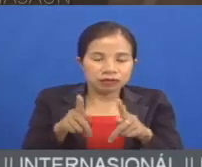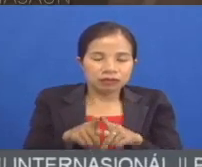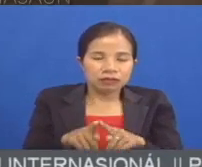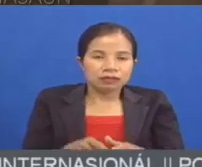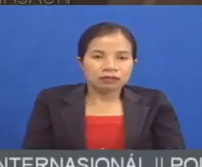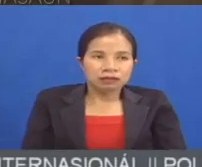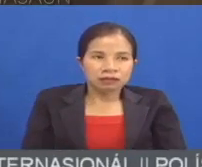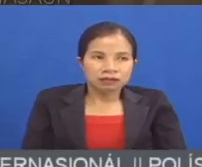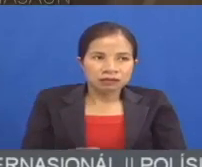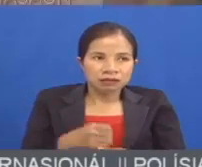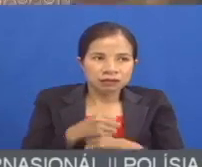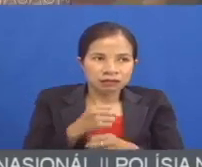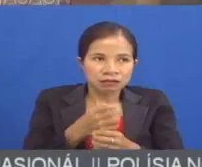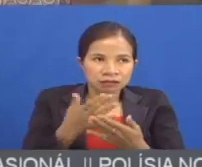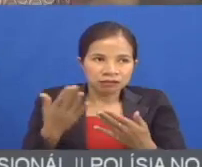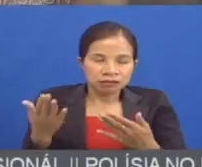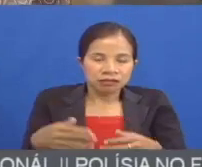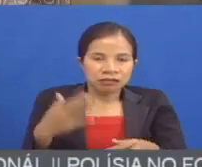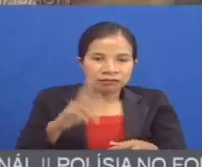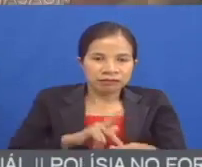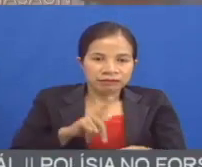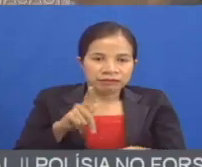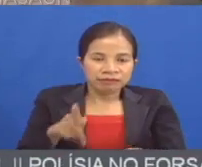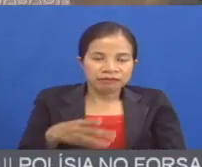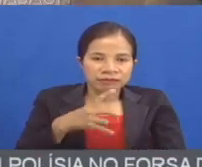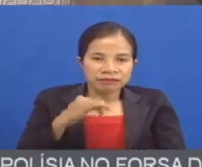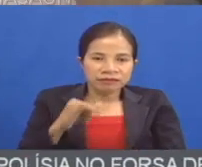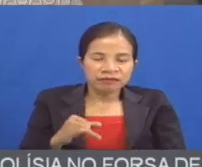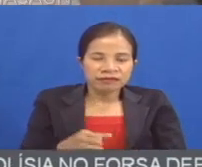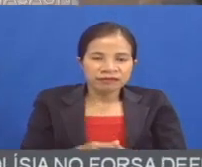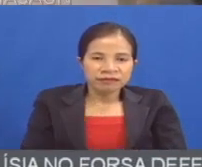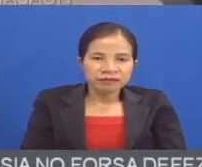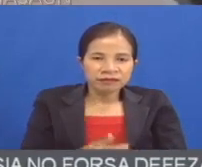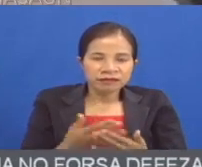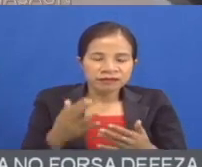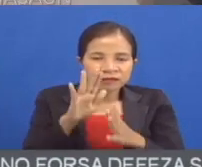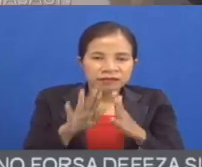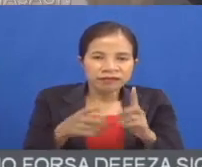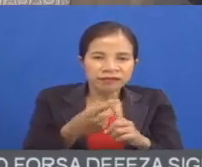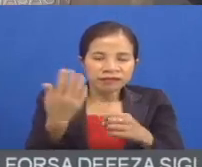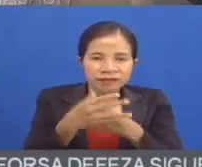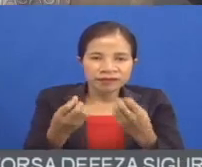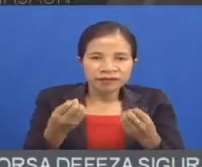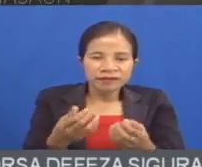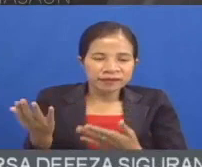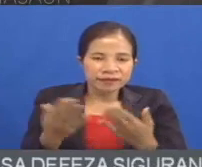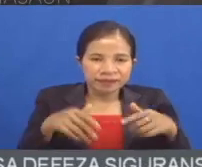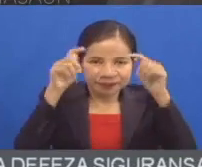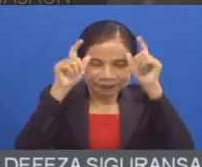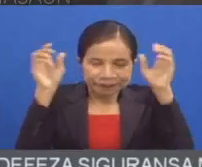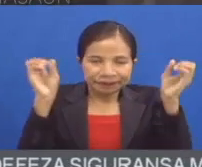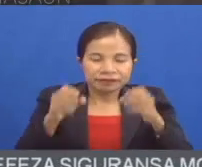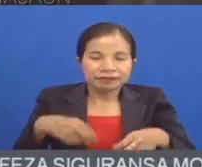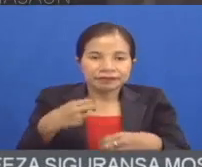ne halu produção ba mobiliário iha bairu pite dili mas ke importação mobiliário usi nasaun selo barak tamame he Timor-Leste mebe ladun